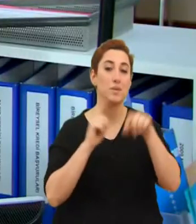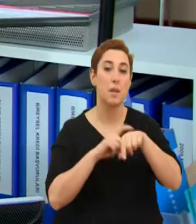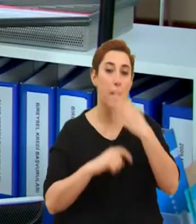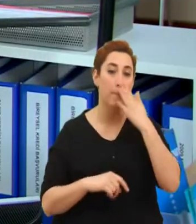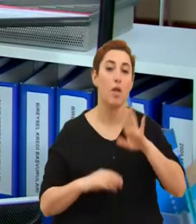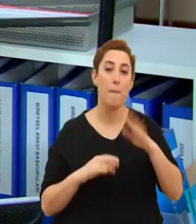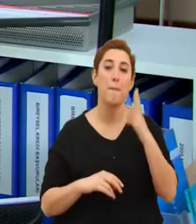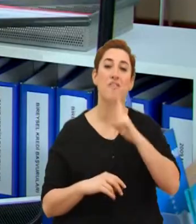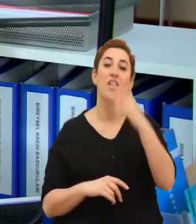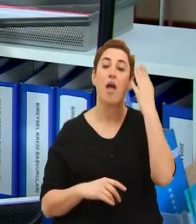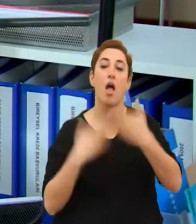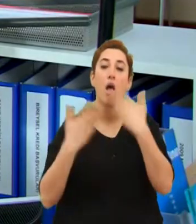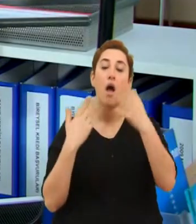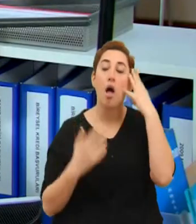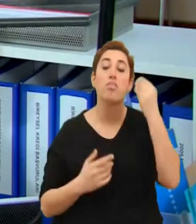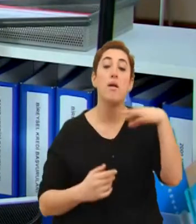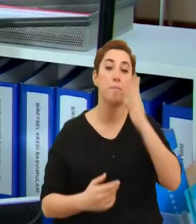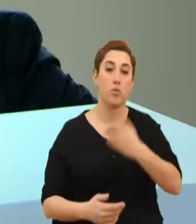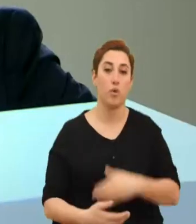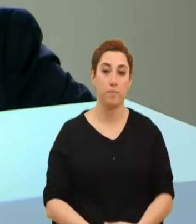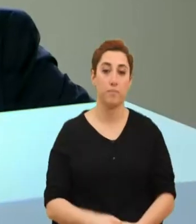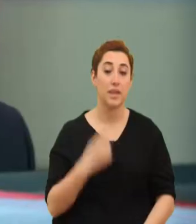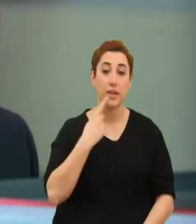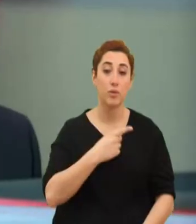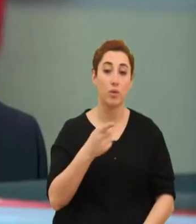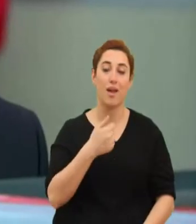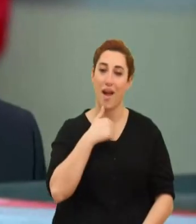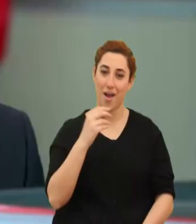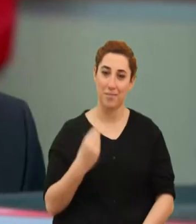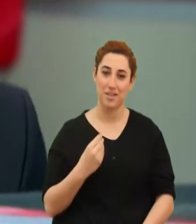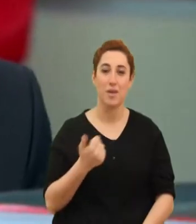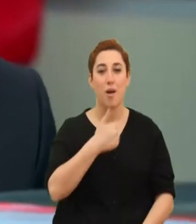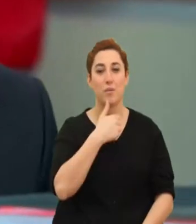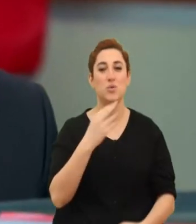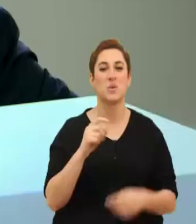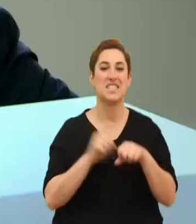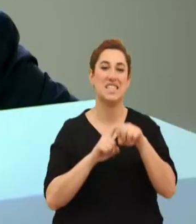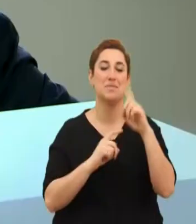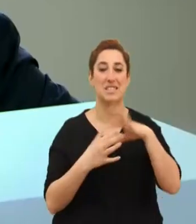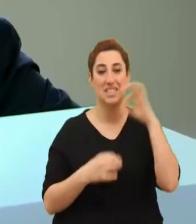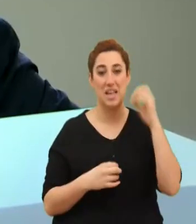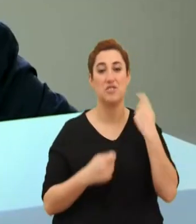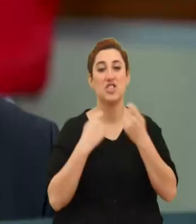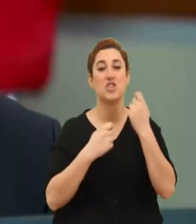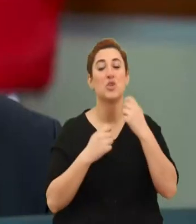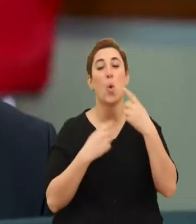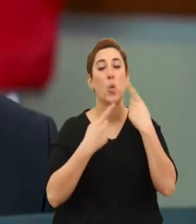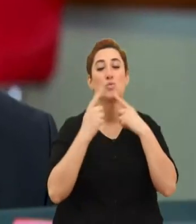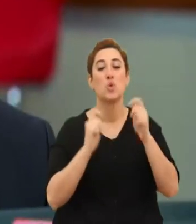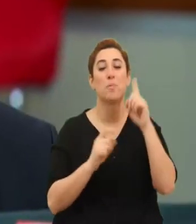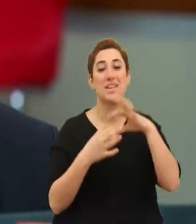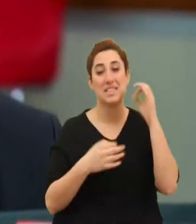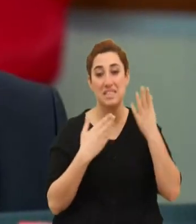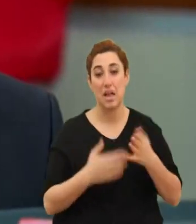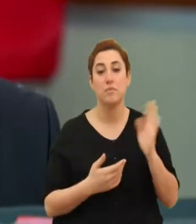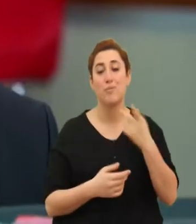zamanı bekliyorum. Ama beyefendiye anlatamıyorum. Anlamıyor çünkü. Ne diyorsun? Abiciğim, ya babası çok aksi biriymiş de, iş konuşulması zor bir insanmış